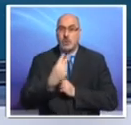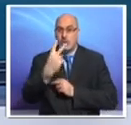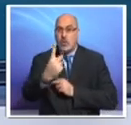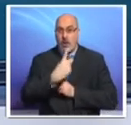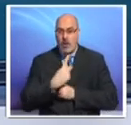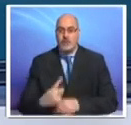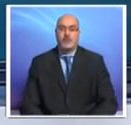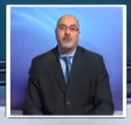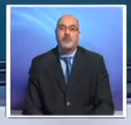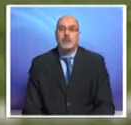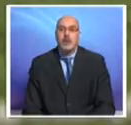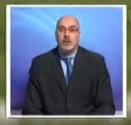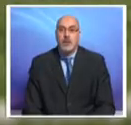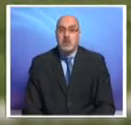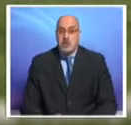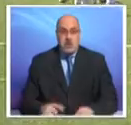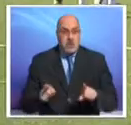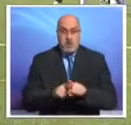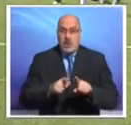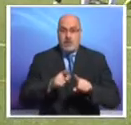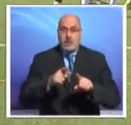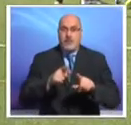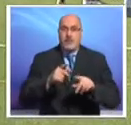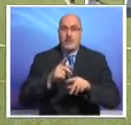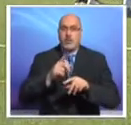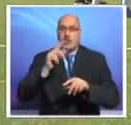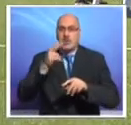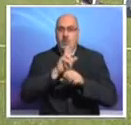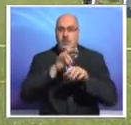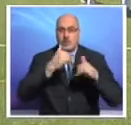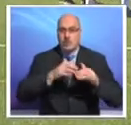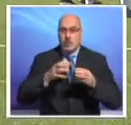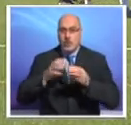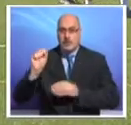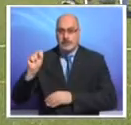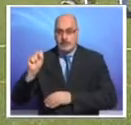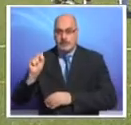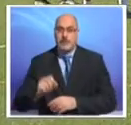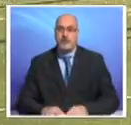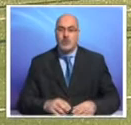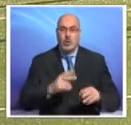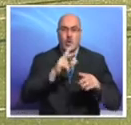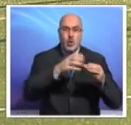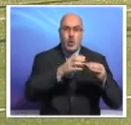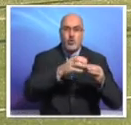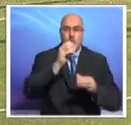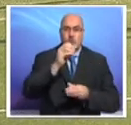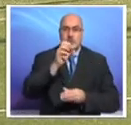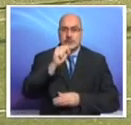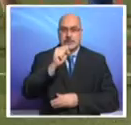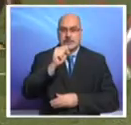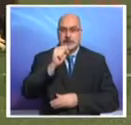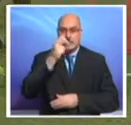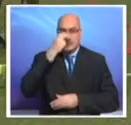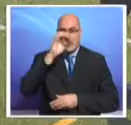واحد. وفي ذات المنافسة انهزم ممثل الجزائر الثاني وفاق سطيف أمام أودونا ستارز